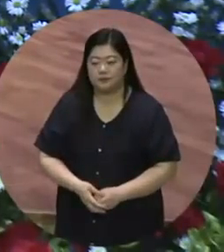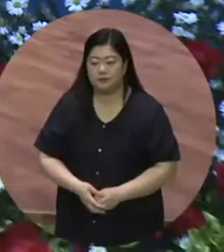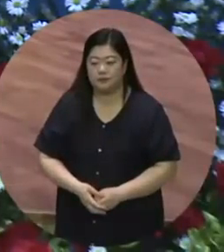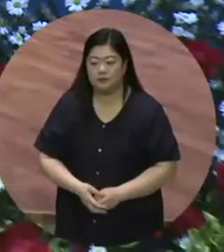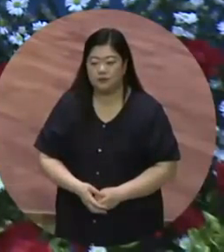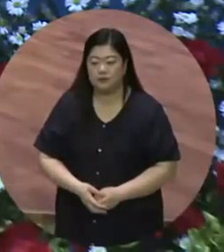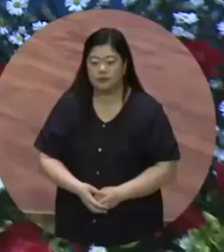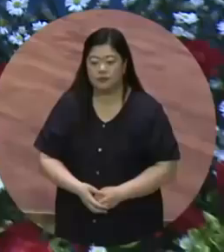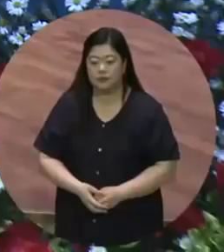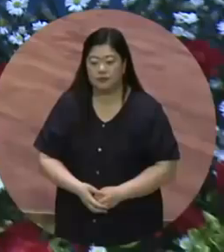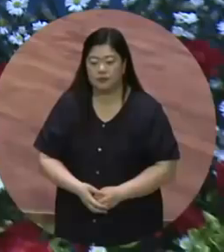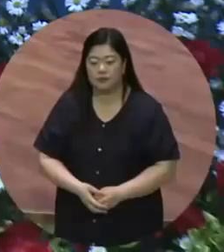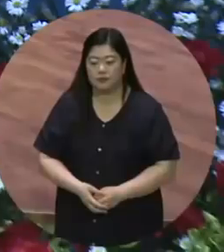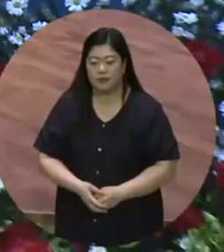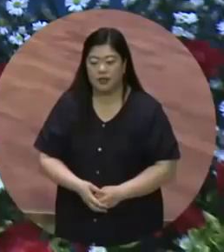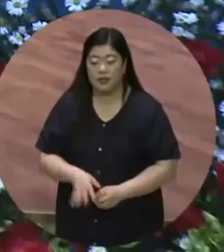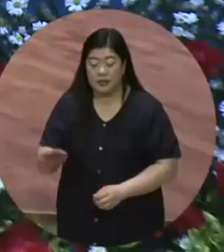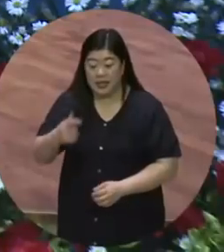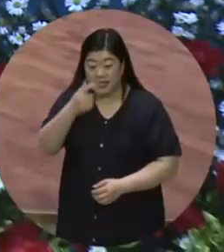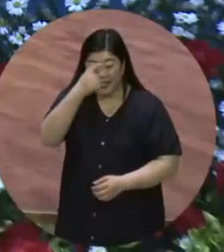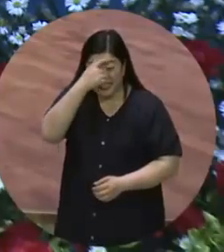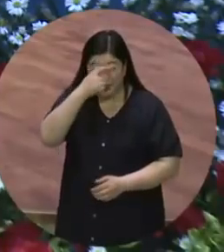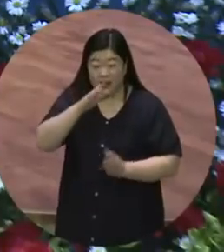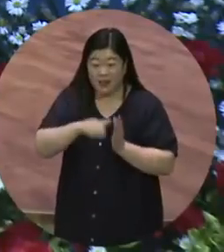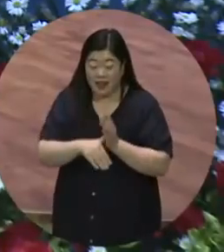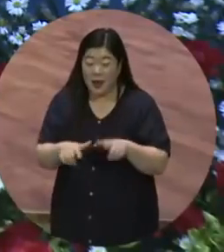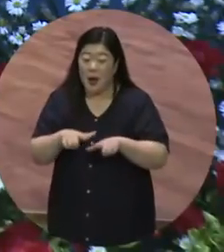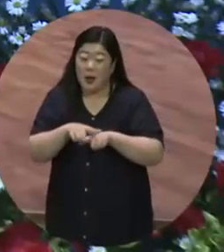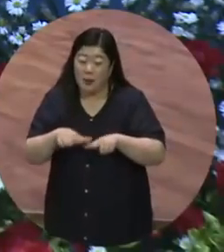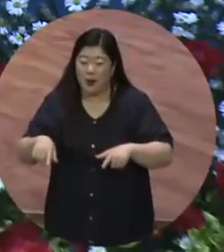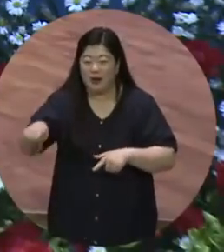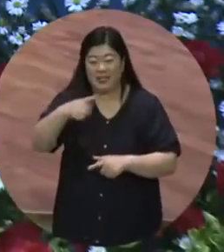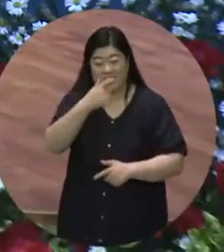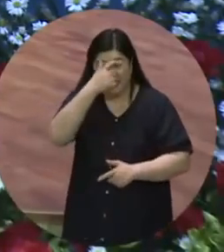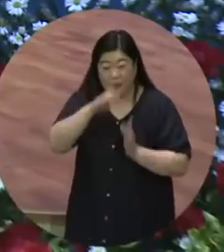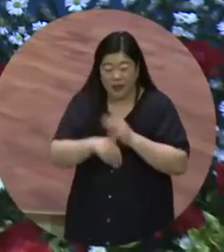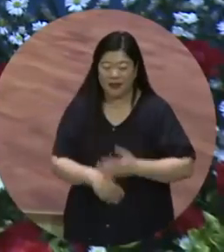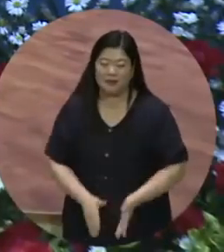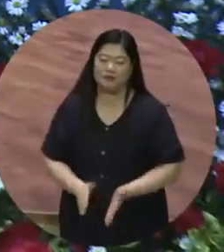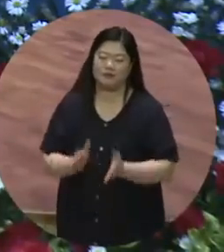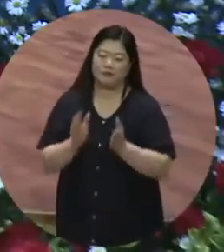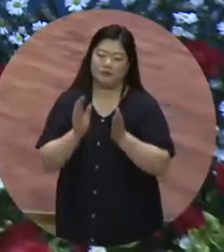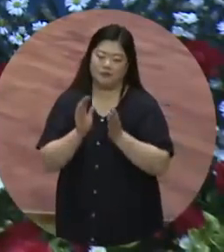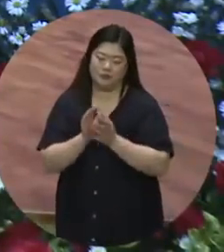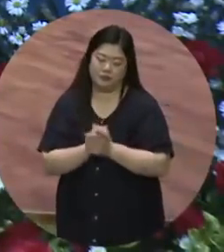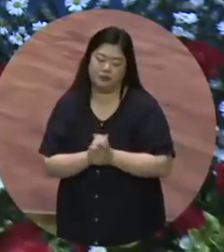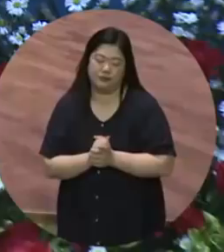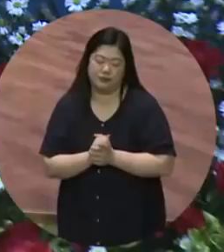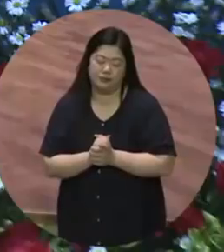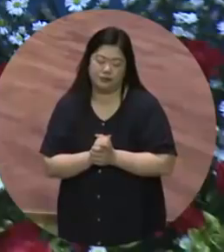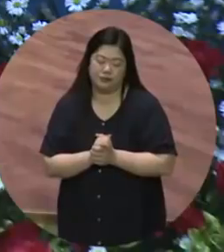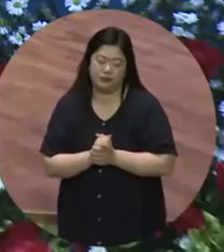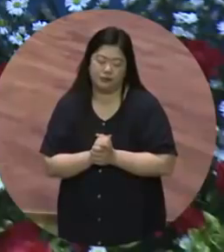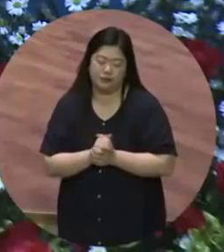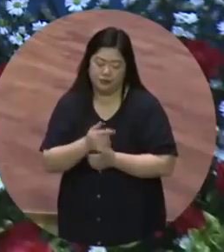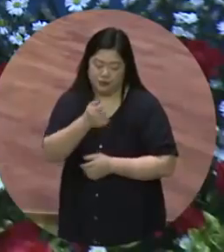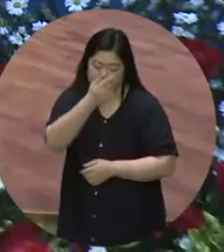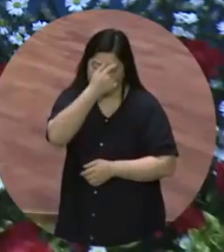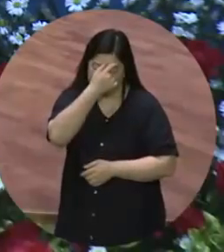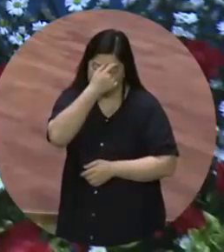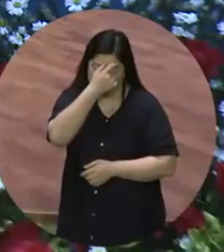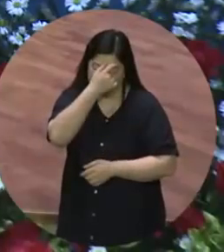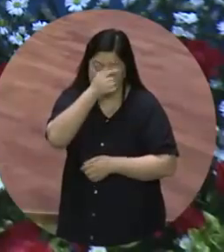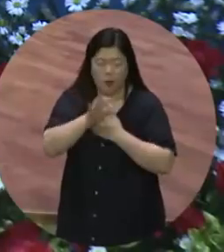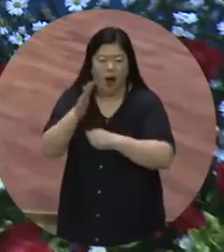기도 시간표가 오면 기도를 하게 되면 하나님은 응답해 주신다는 겁니다. 먼저는